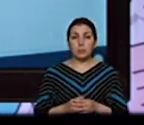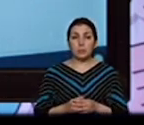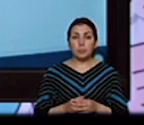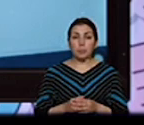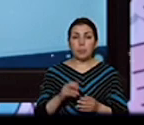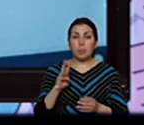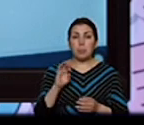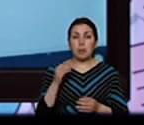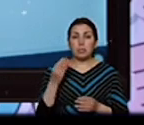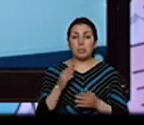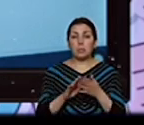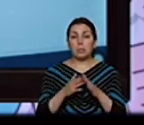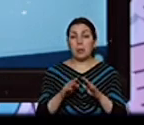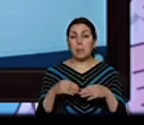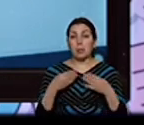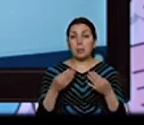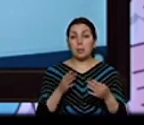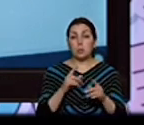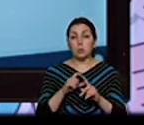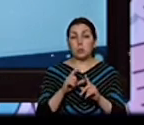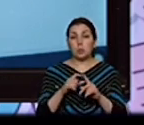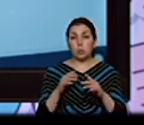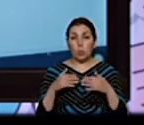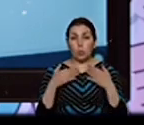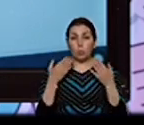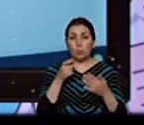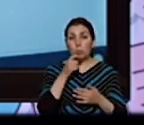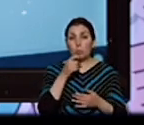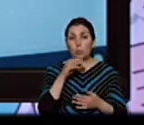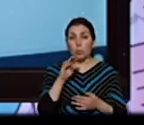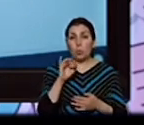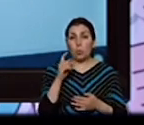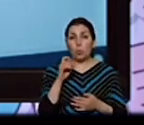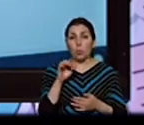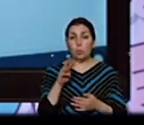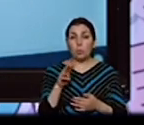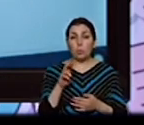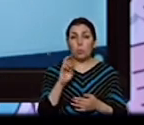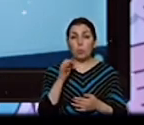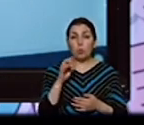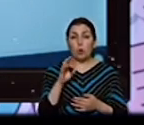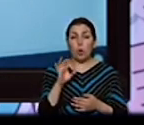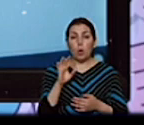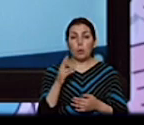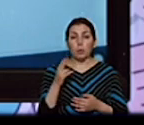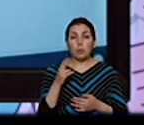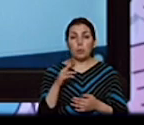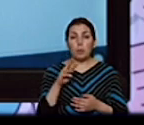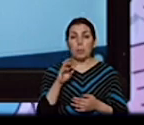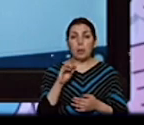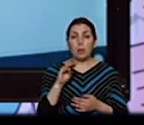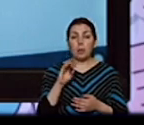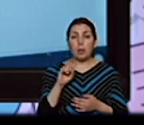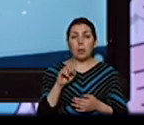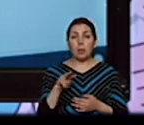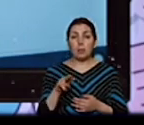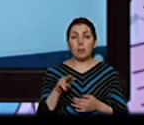Demak, mashqda berilgan so'zlarni o'qiyman. Tuxum, buloq,